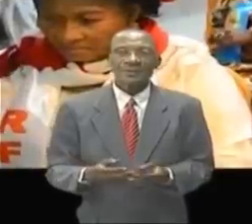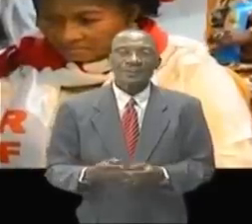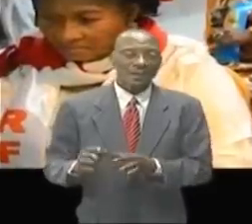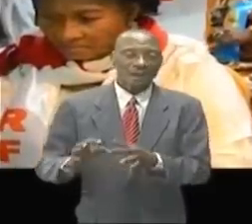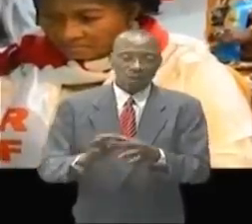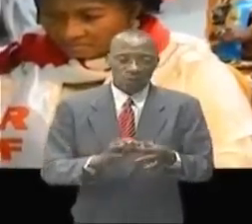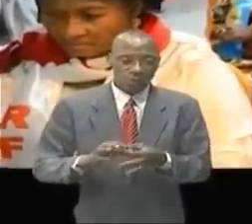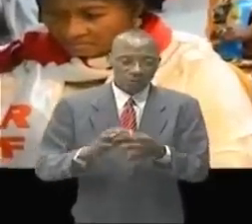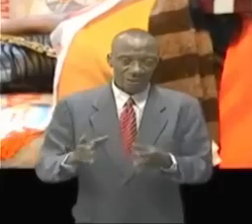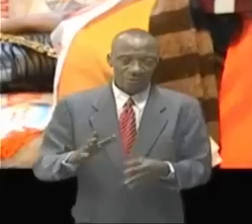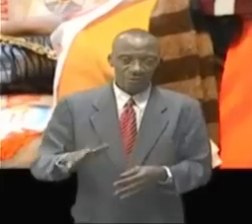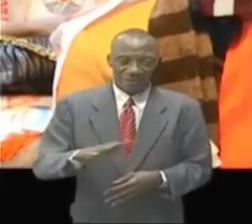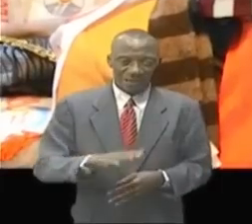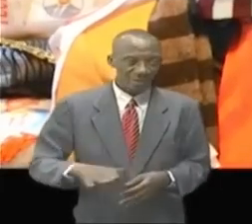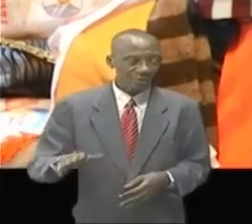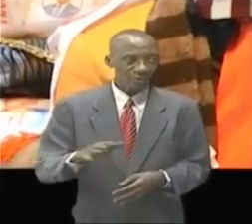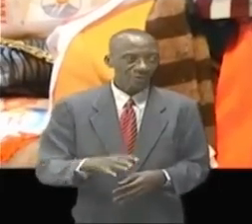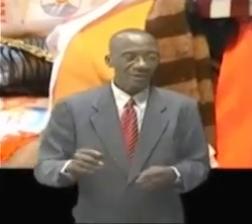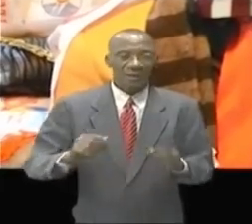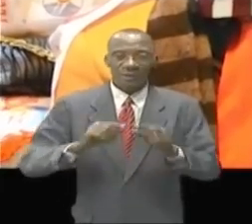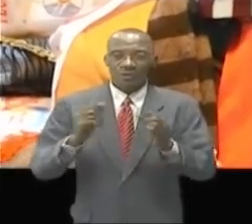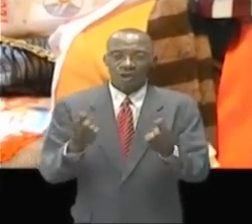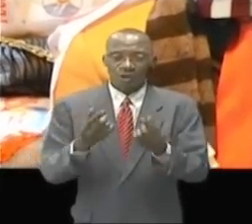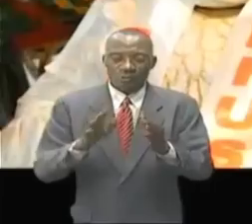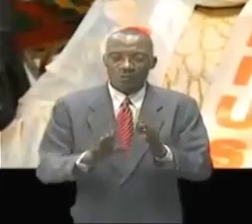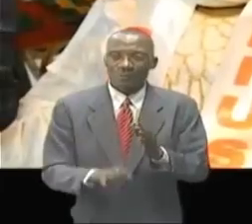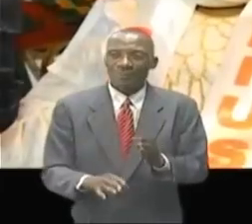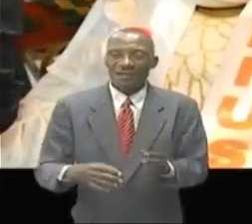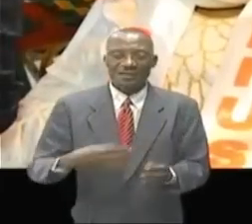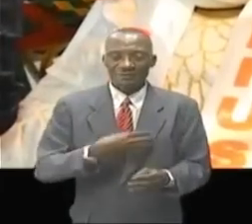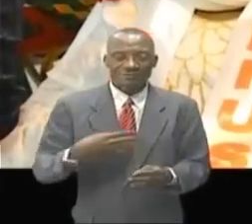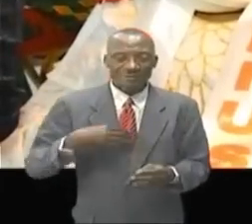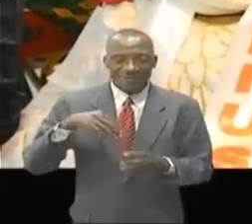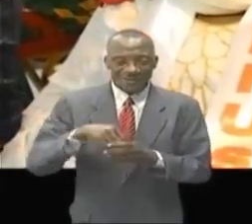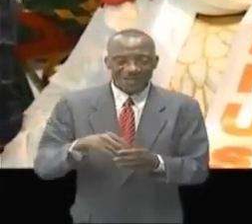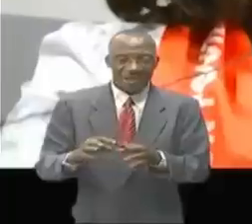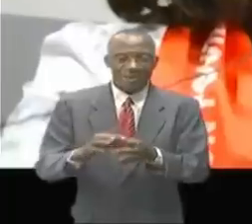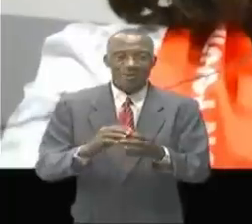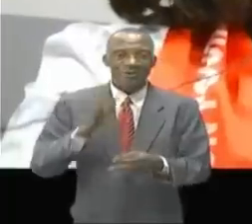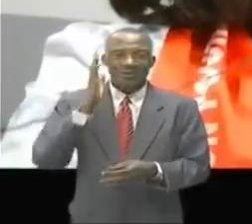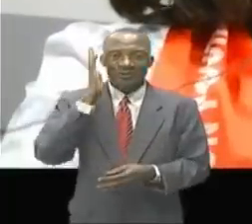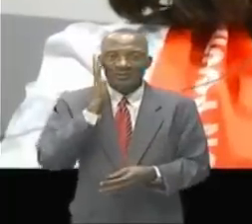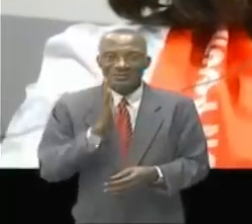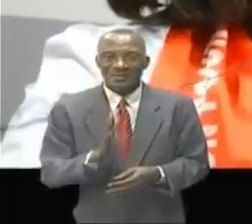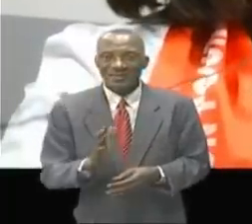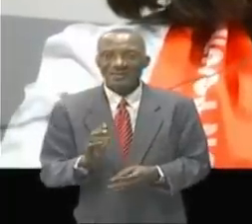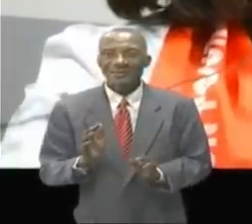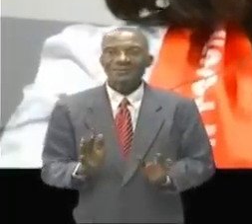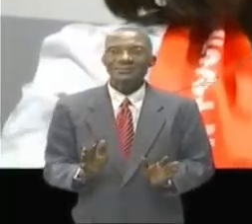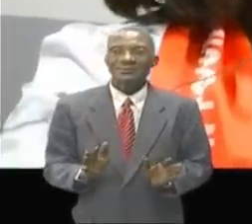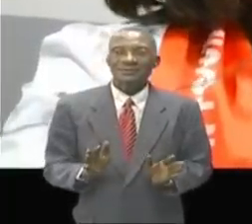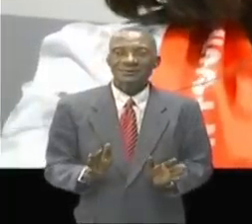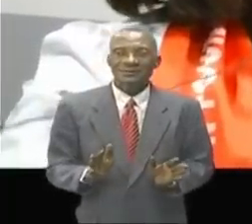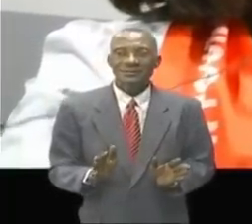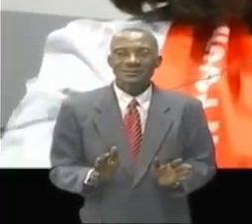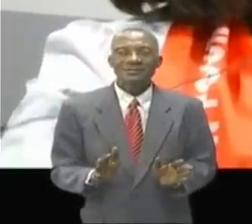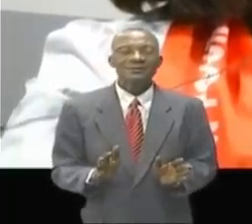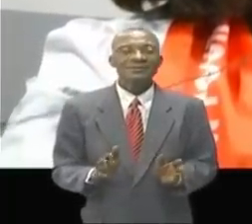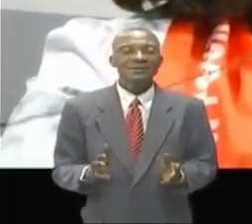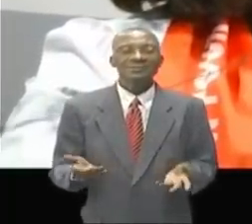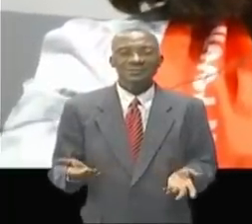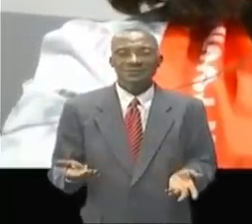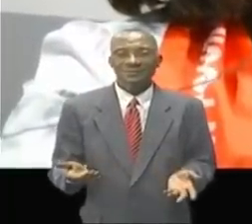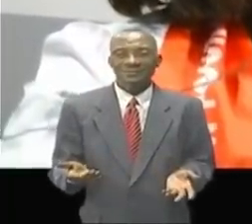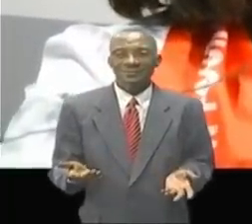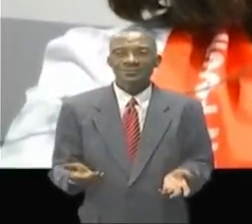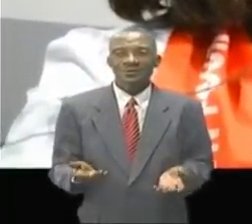coordination nationale du regroupement des femmes de l'Union sacrée. Devant la presse, la coordonnatrice de ce regroupement, Patti Kalanga, a réitéré son